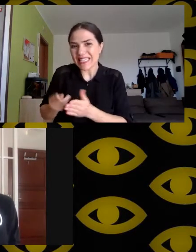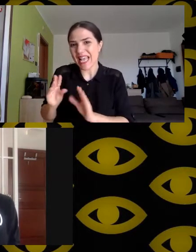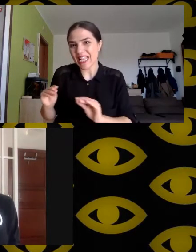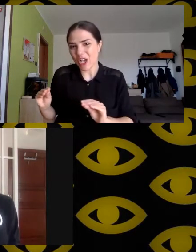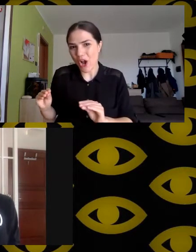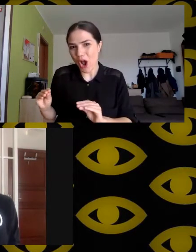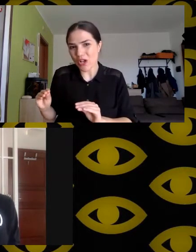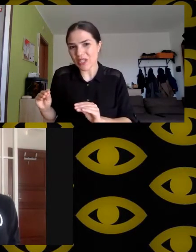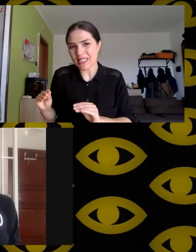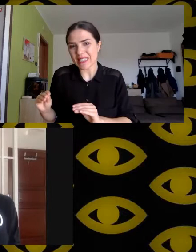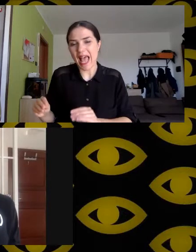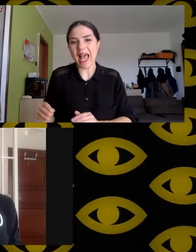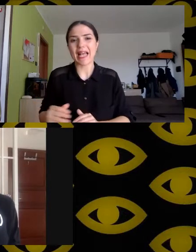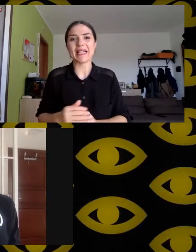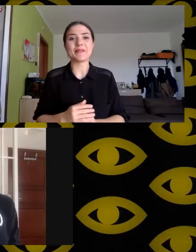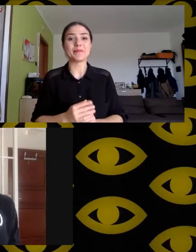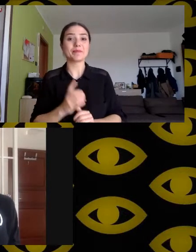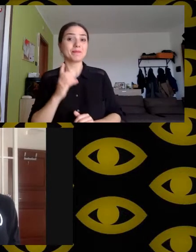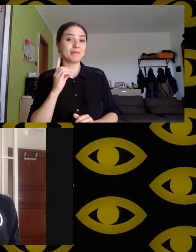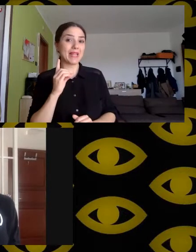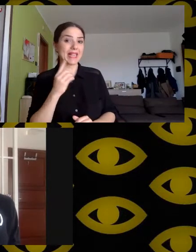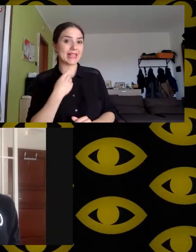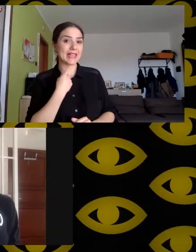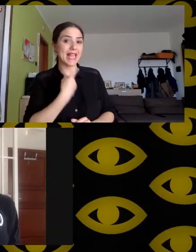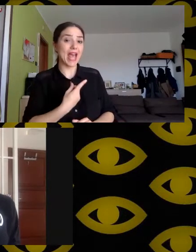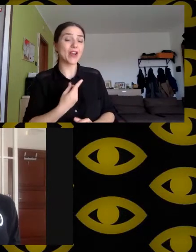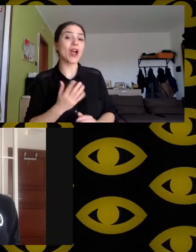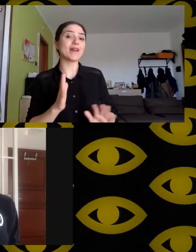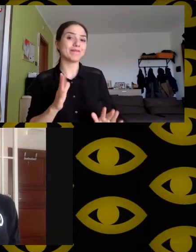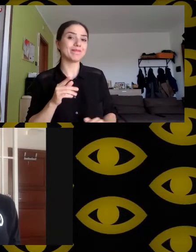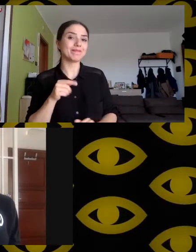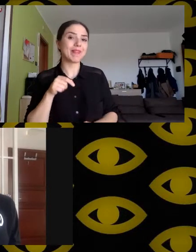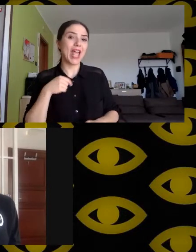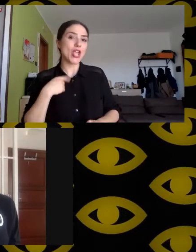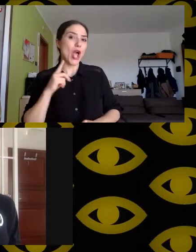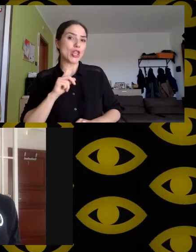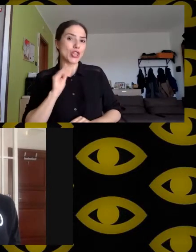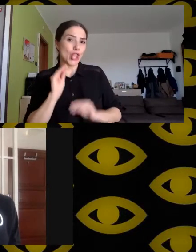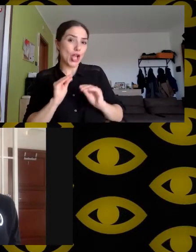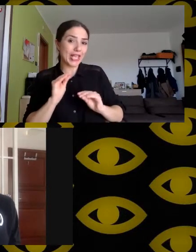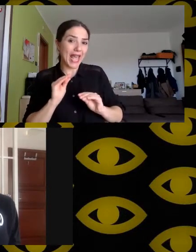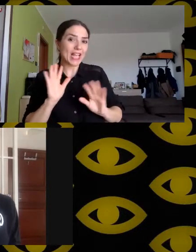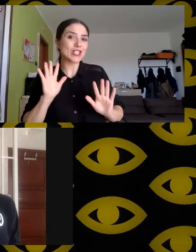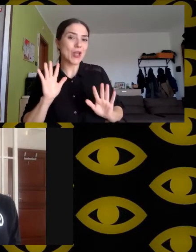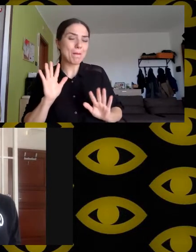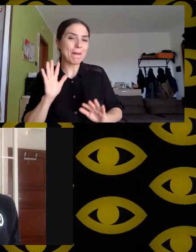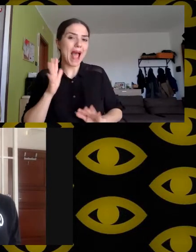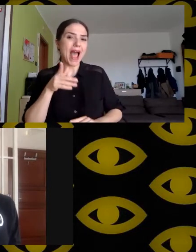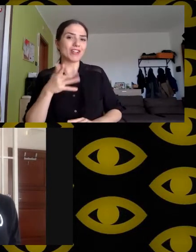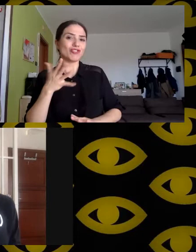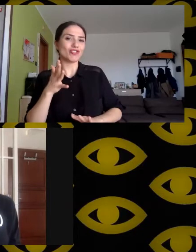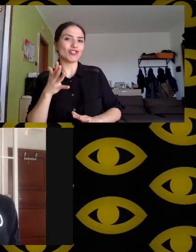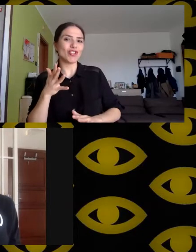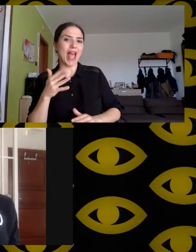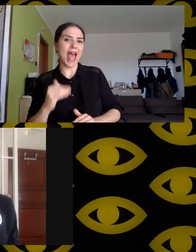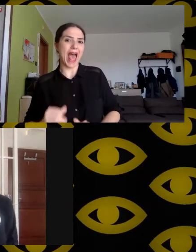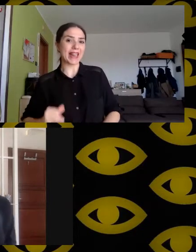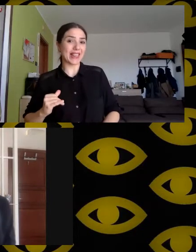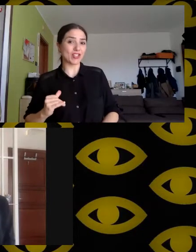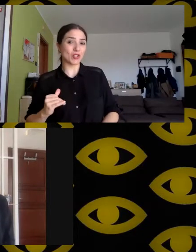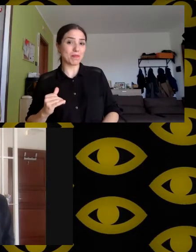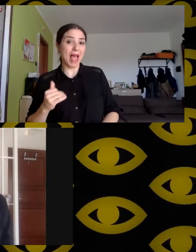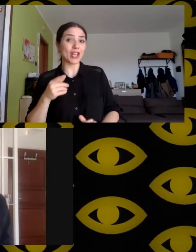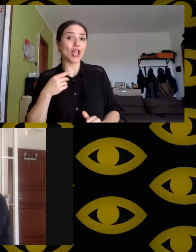anche qui nel merito della questione, perché io quando ho annunciato questo evento ho detto forse Annalisa è stata diverse volte